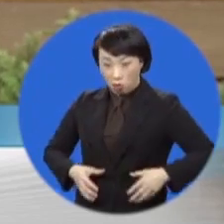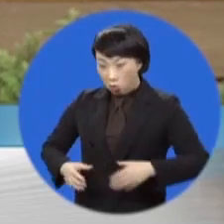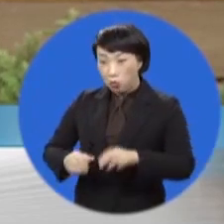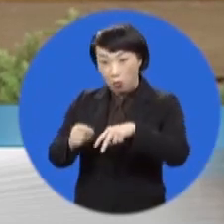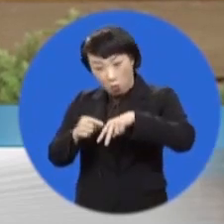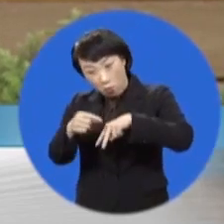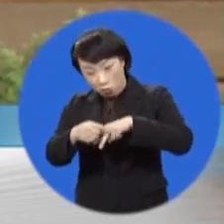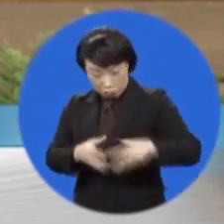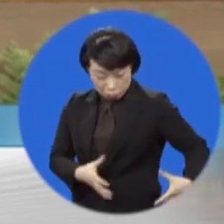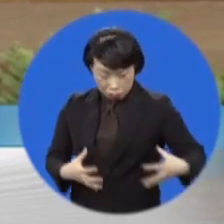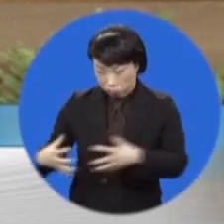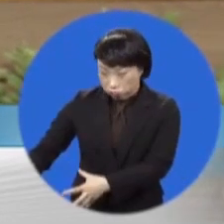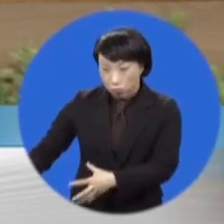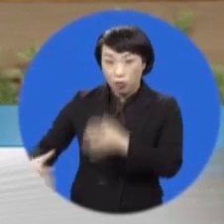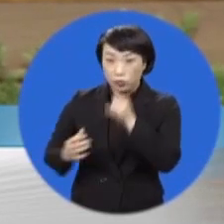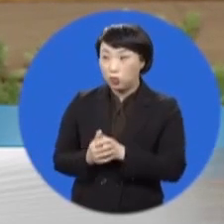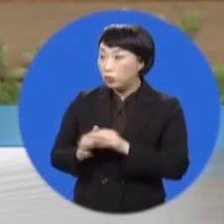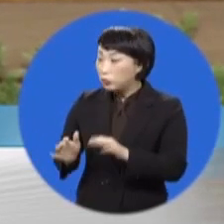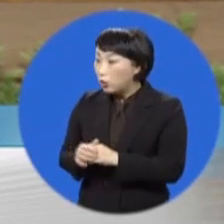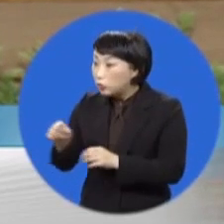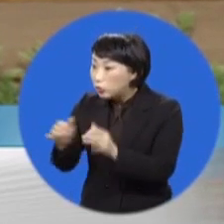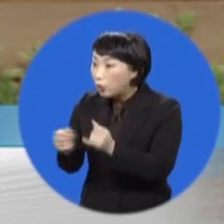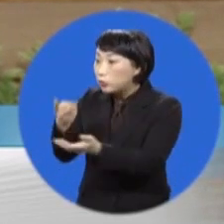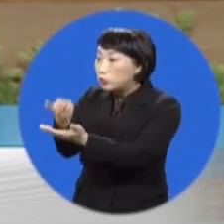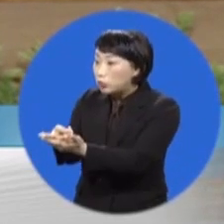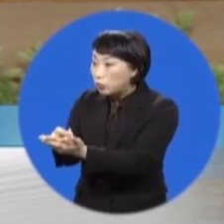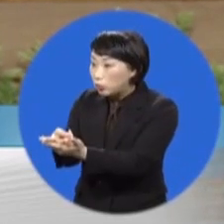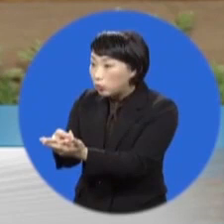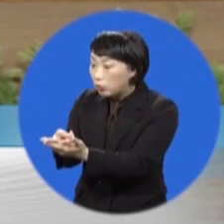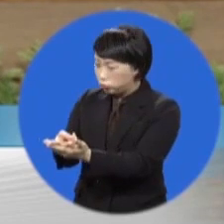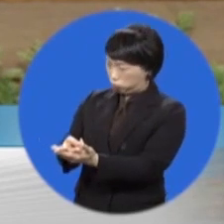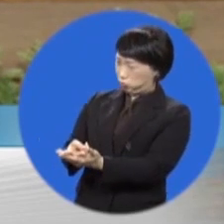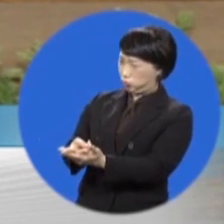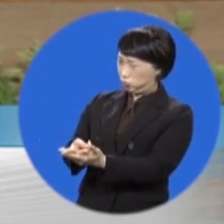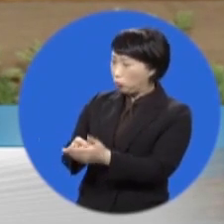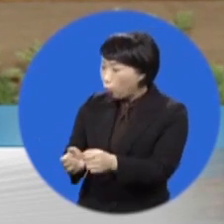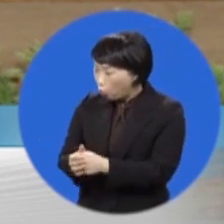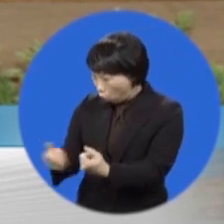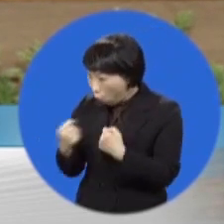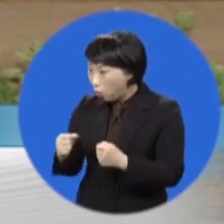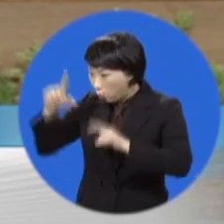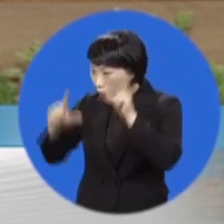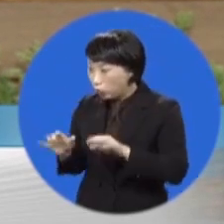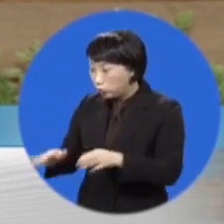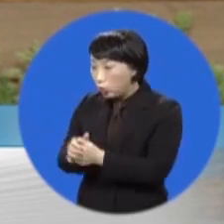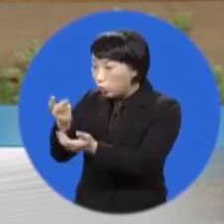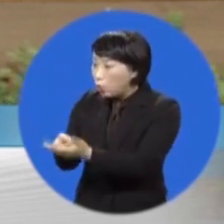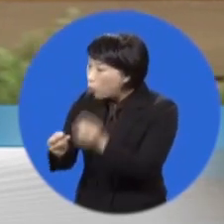거지 말합니다 분개 그분이 순대의 두어 초 아니 저런 부모의 침대에 도